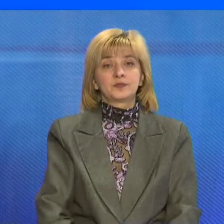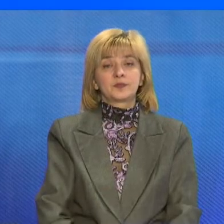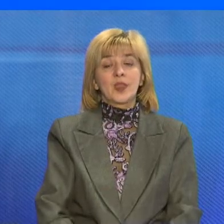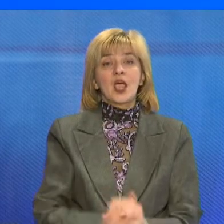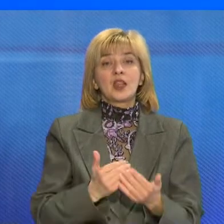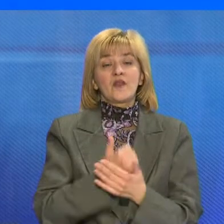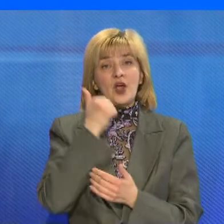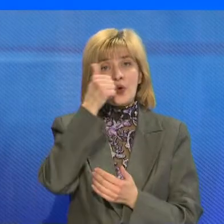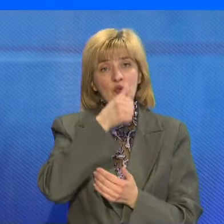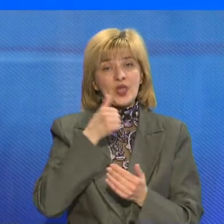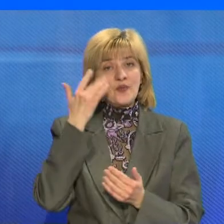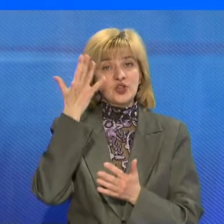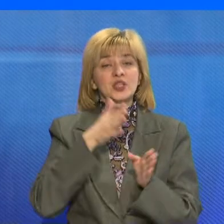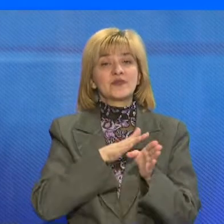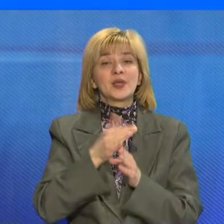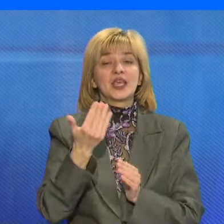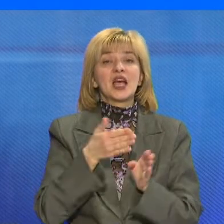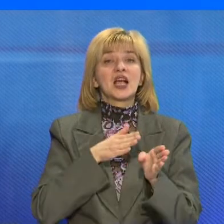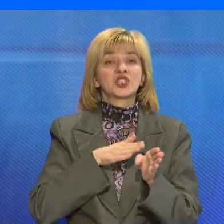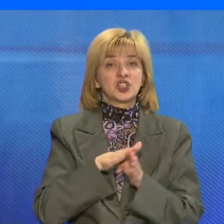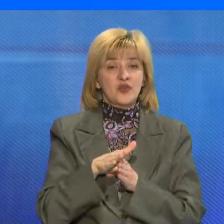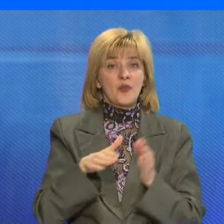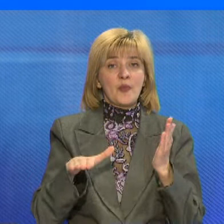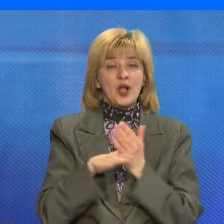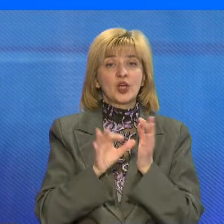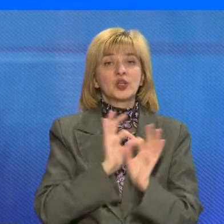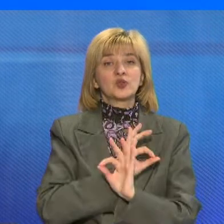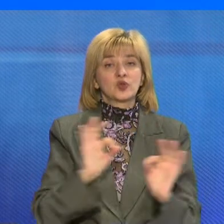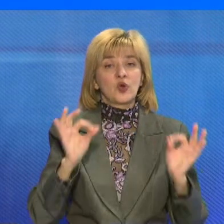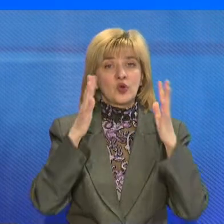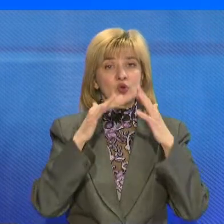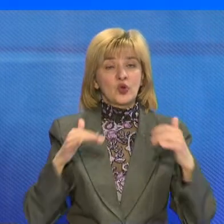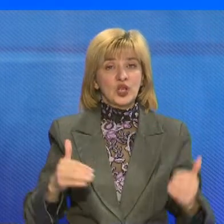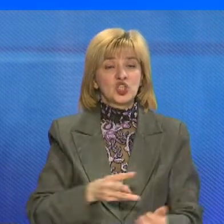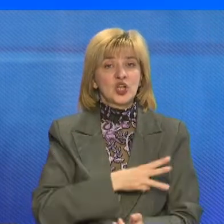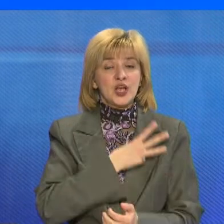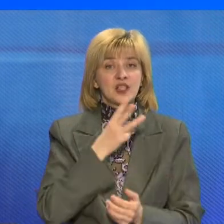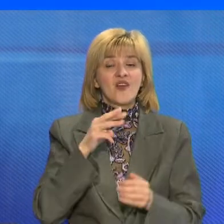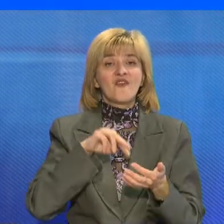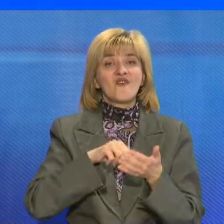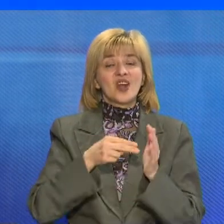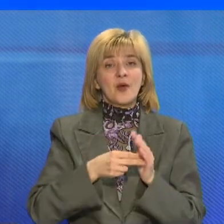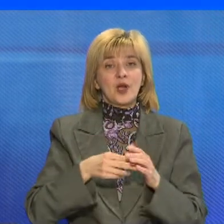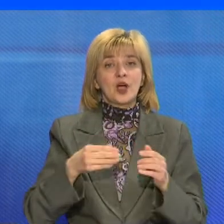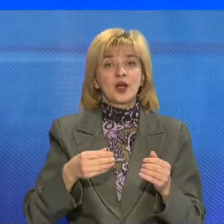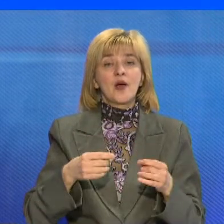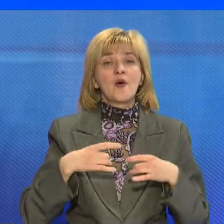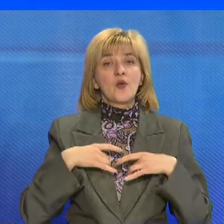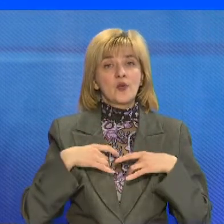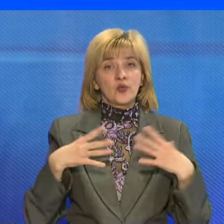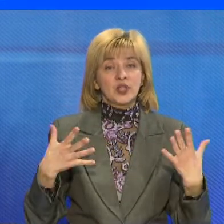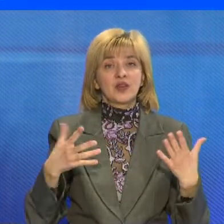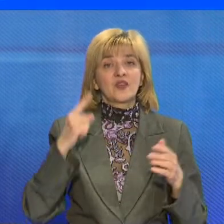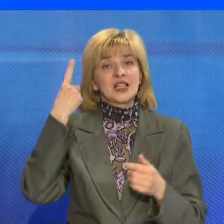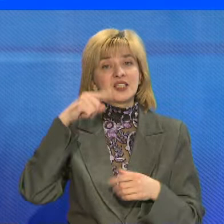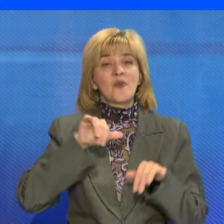Новогодние мары сбываются, и их ажыццяўленню дапамагаюць цудоўныя ёлкі жадання ў рамках дабрачынных ранішнікаў и сустрэч, ініцыятарам правядзення